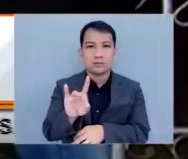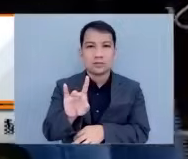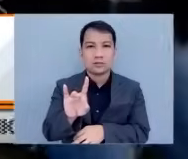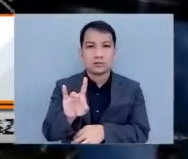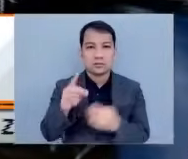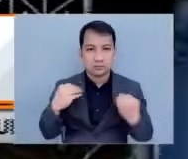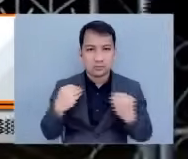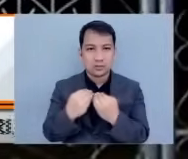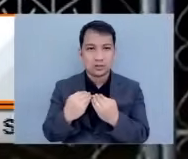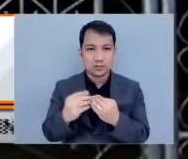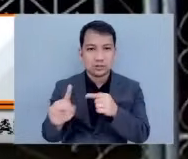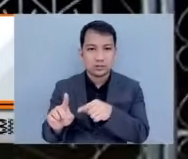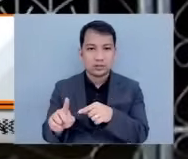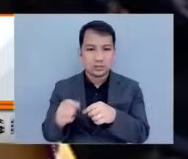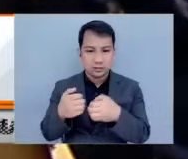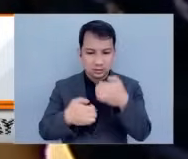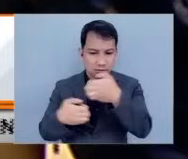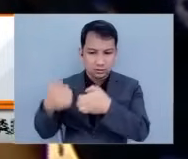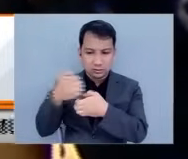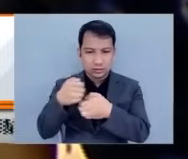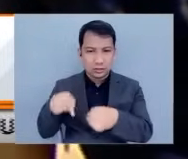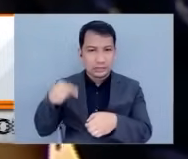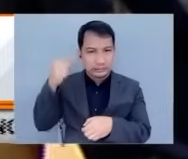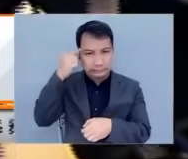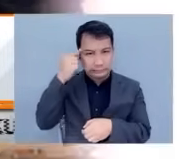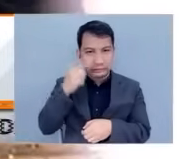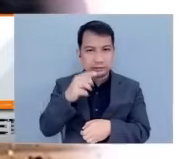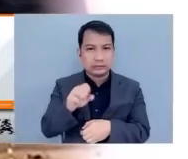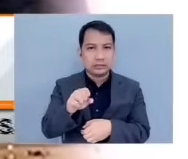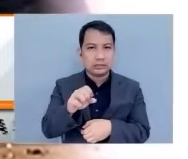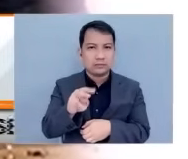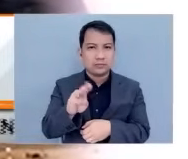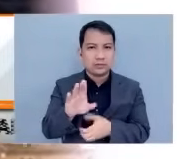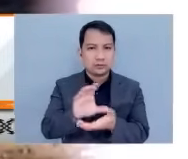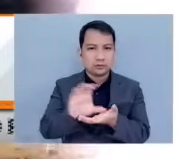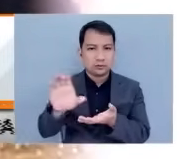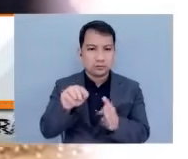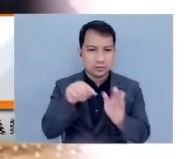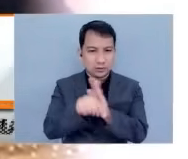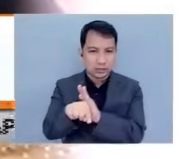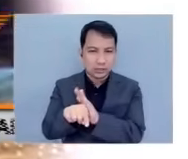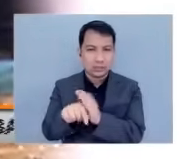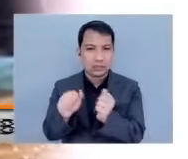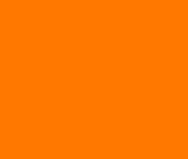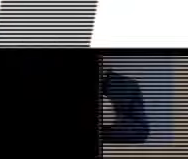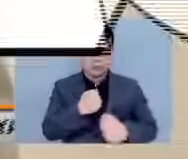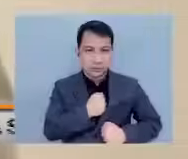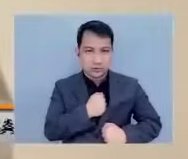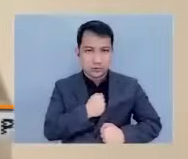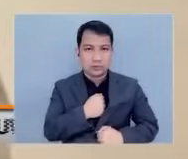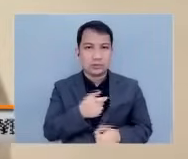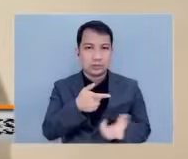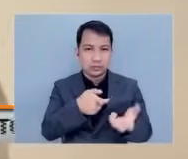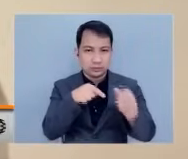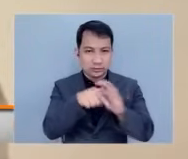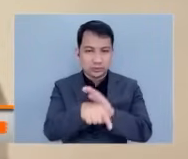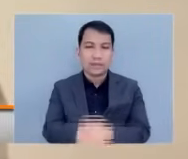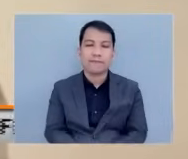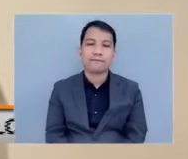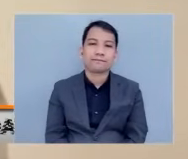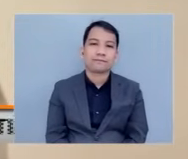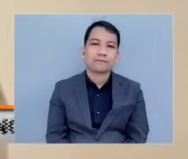isang engineer na utak umano ng MSU bombing, ang napatay ng militar. We are confident